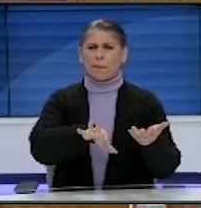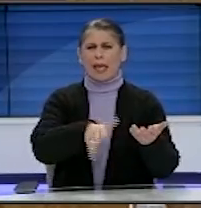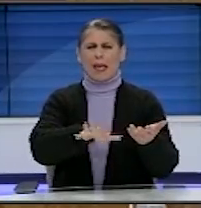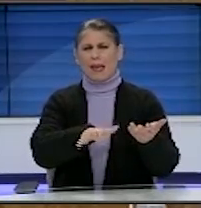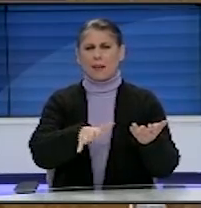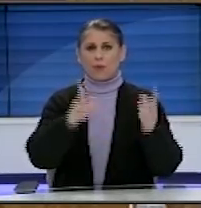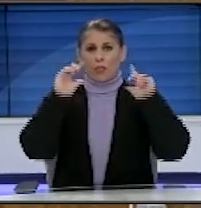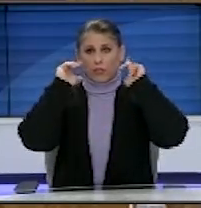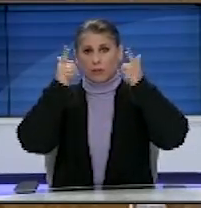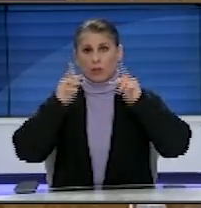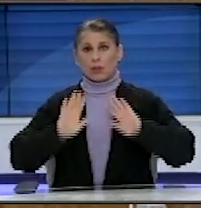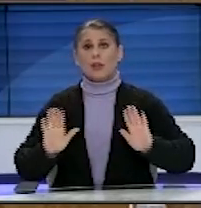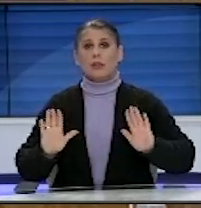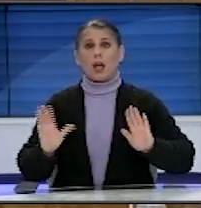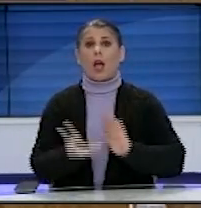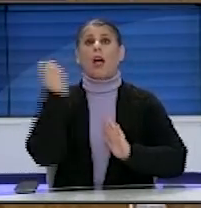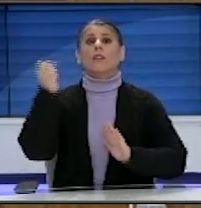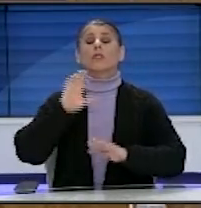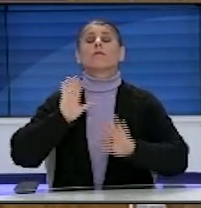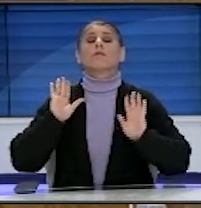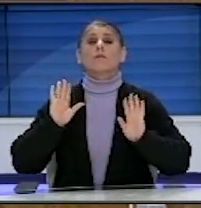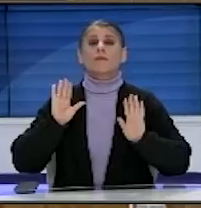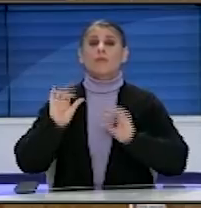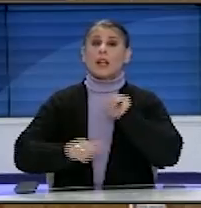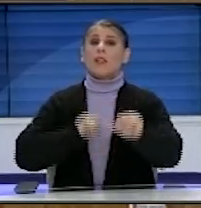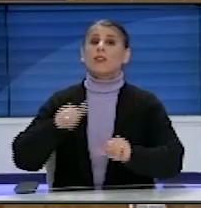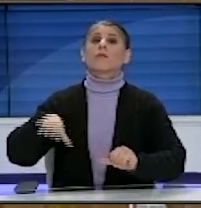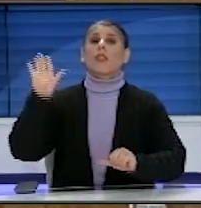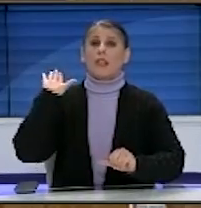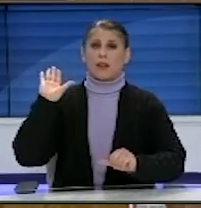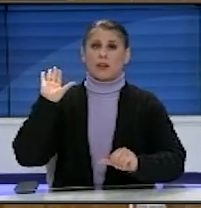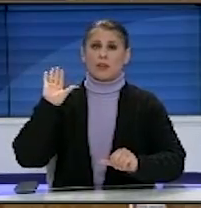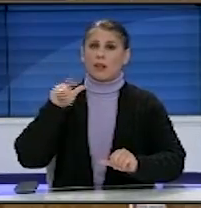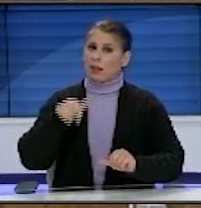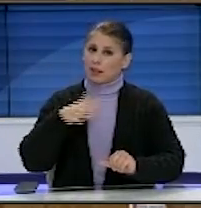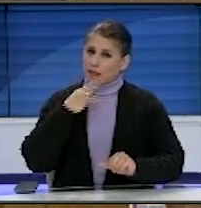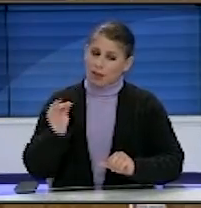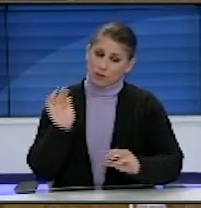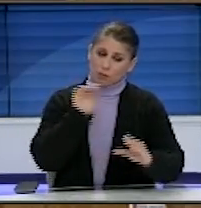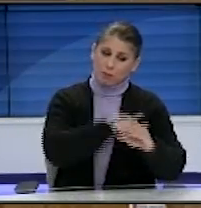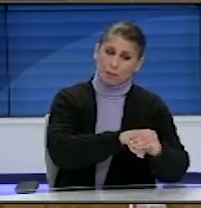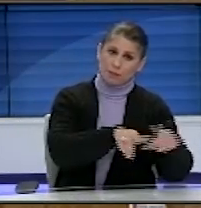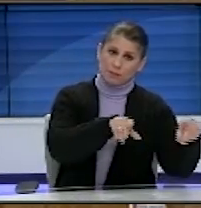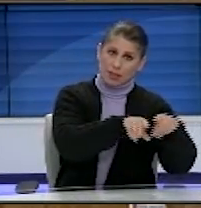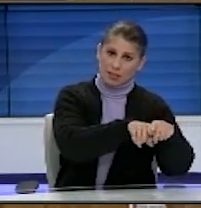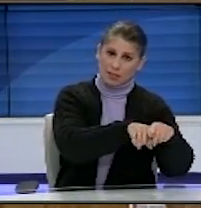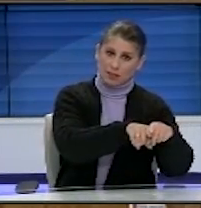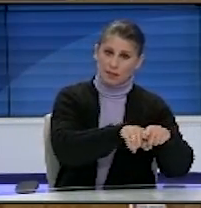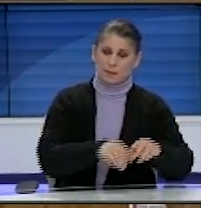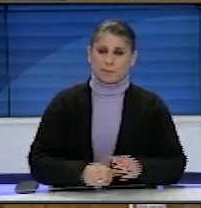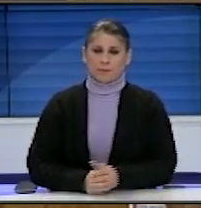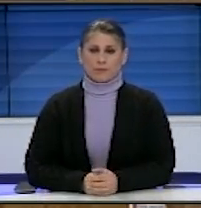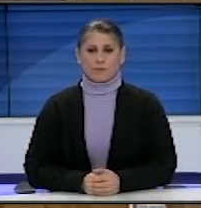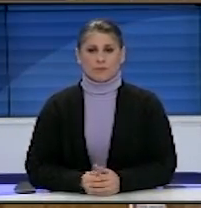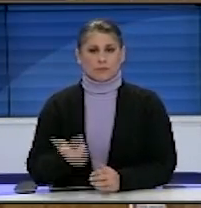δημοκράτες. Δεν έχουν διόλου αυταρχισμό, διόλου αναθεωρητισμό και γι' αυτό συντάσσεστε, λέτε, μαζί τους. Τα